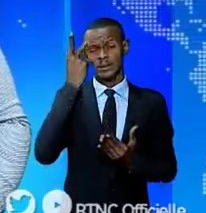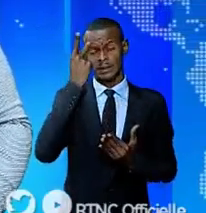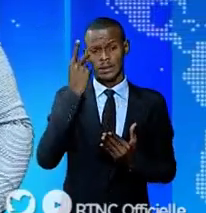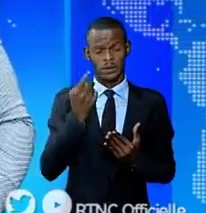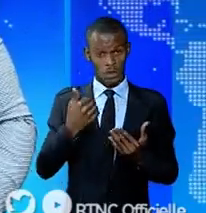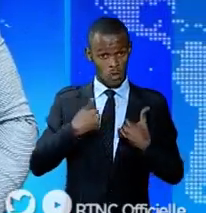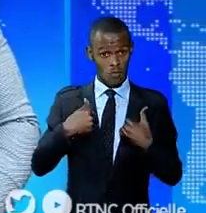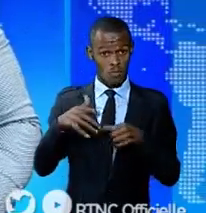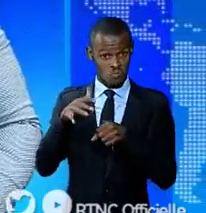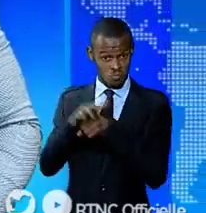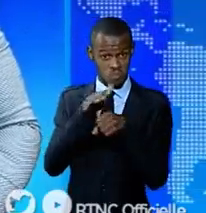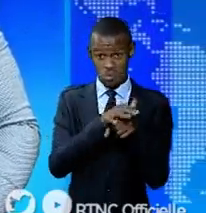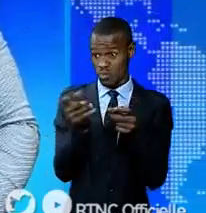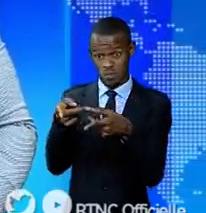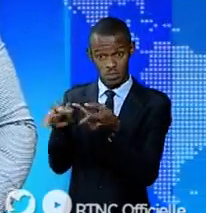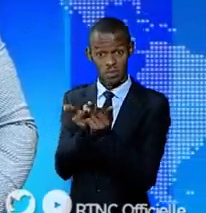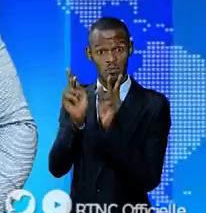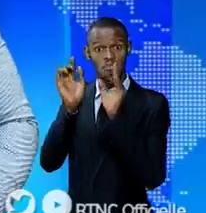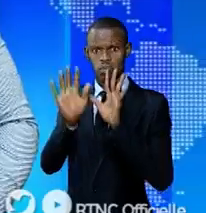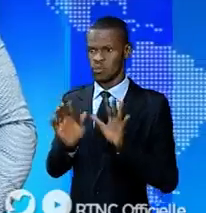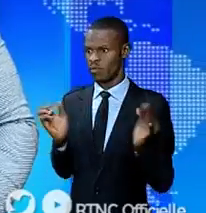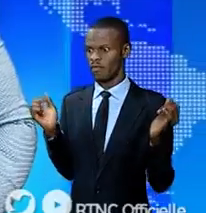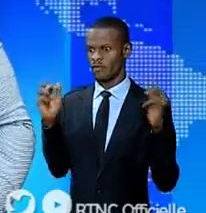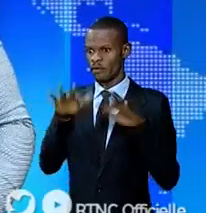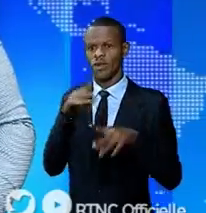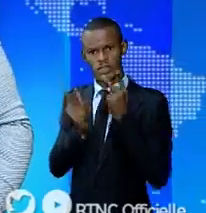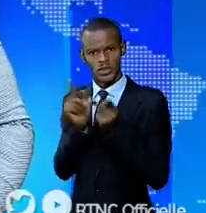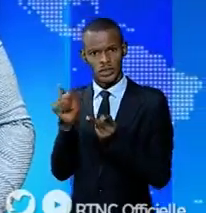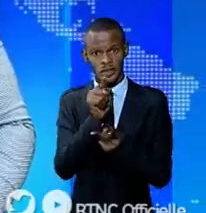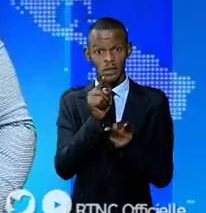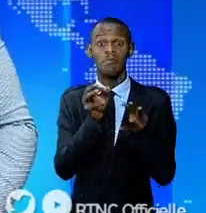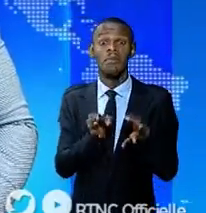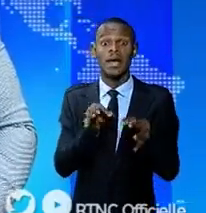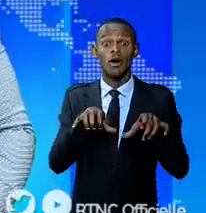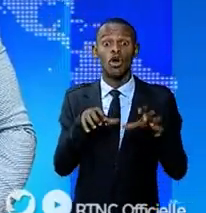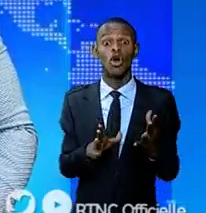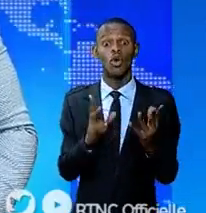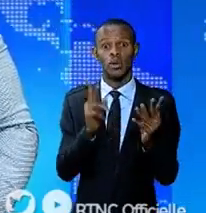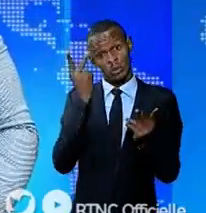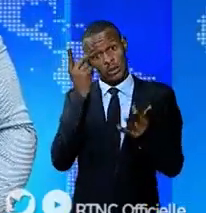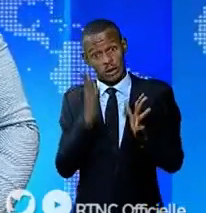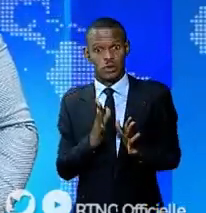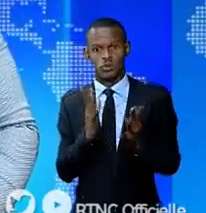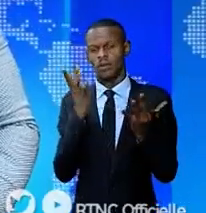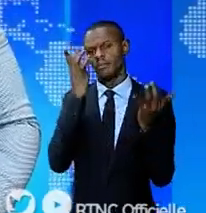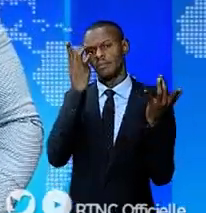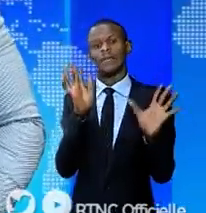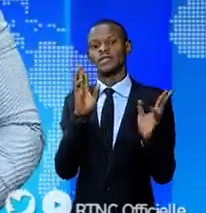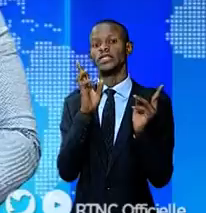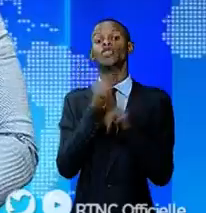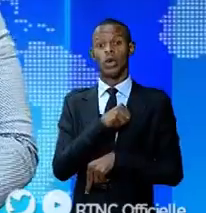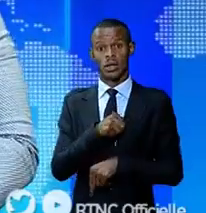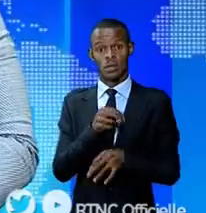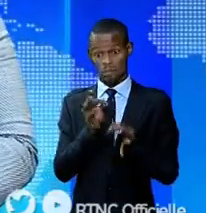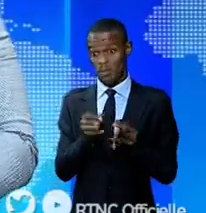sites touristiques qui malheureusement ne sont pas connus des Congolais, plus précisément des Kinois. Et pourtant, ils existent bel et bien. Je vous propose